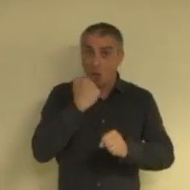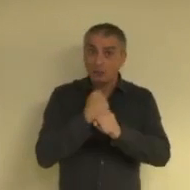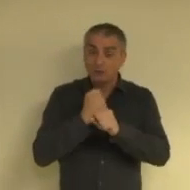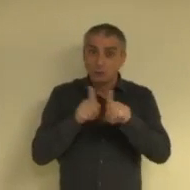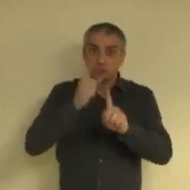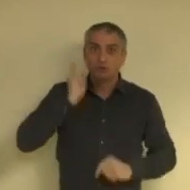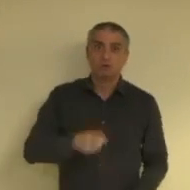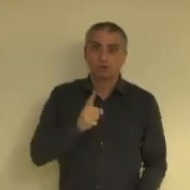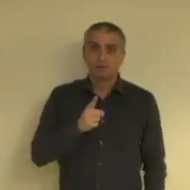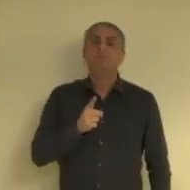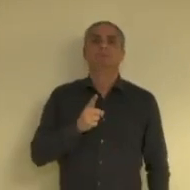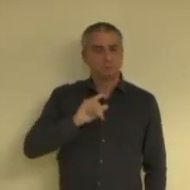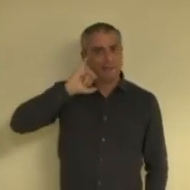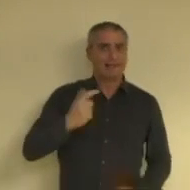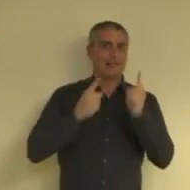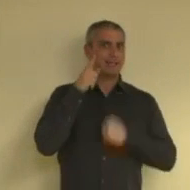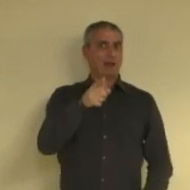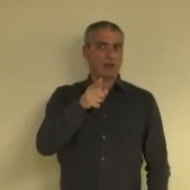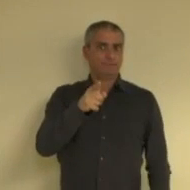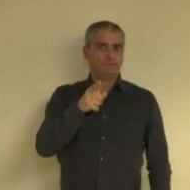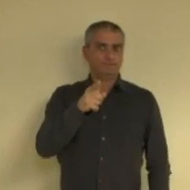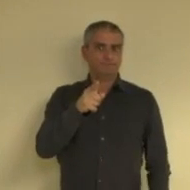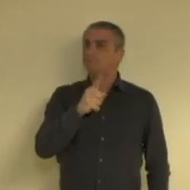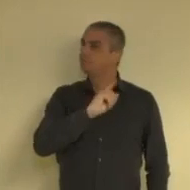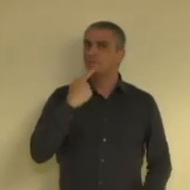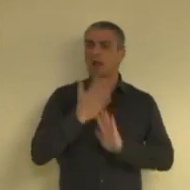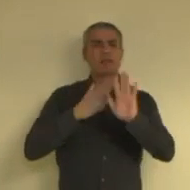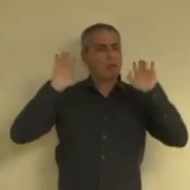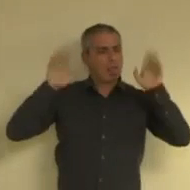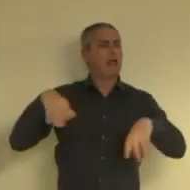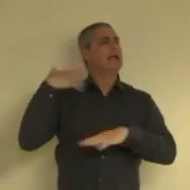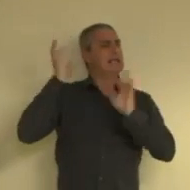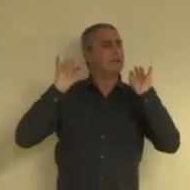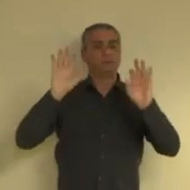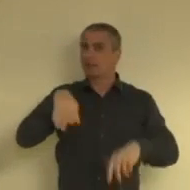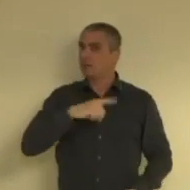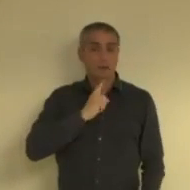תפעלו נכון, זה כן יקרה לכם. אל תגידו, יהיה בסדר,